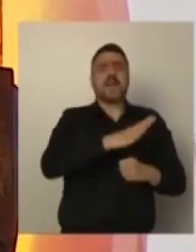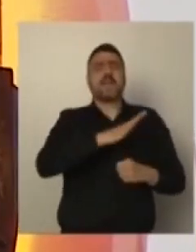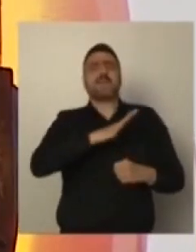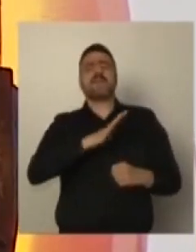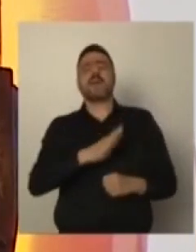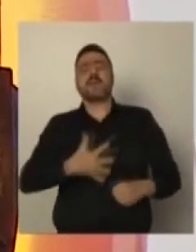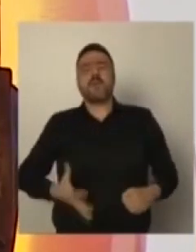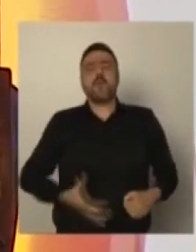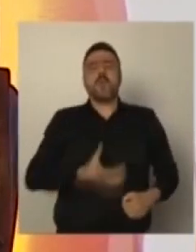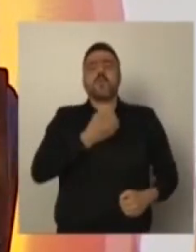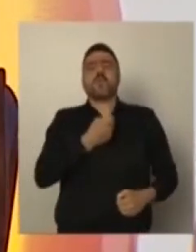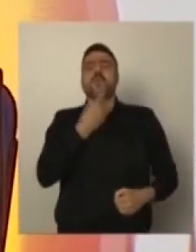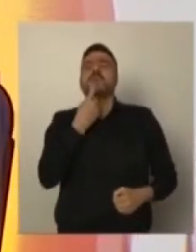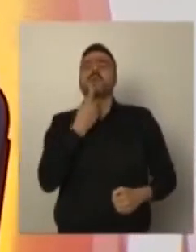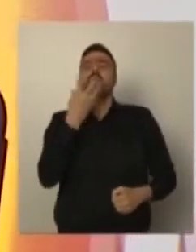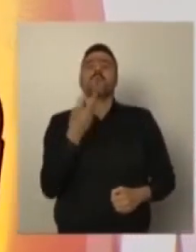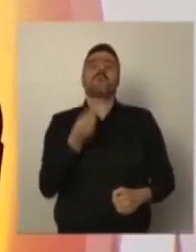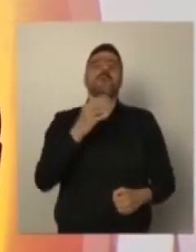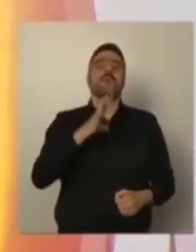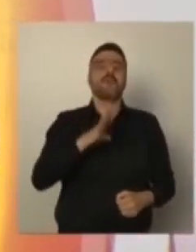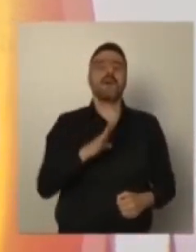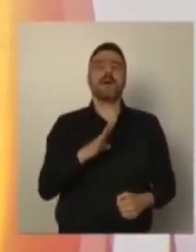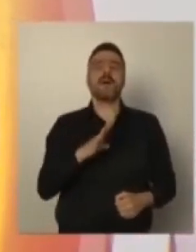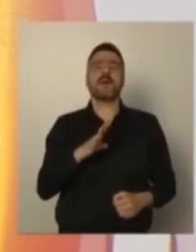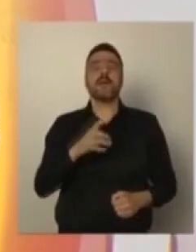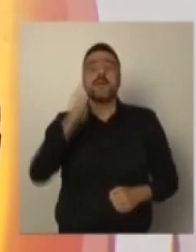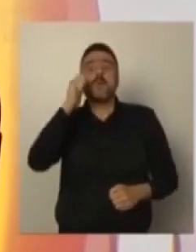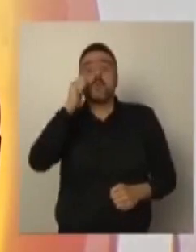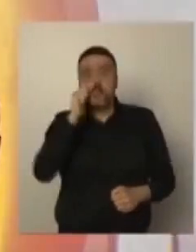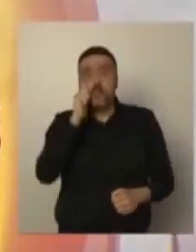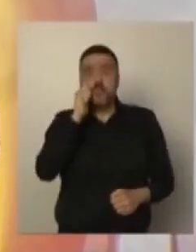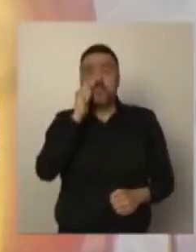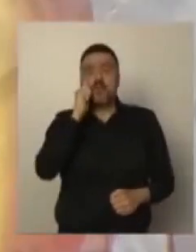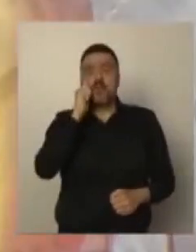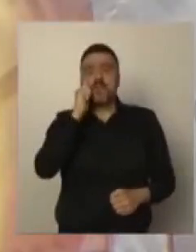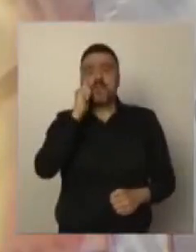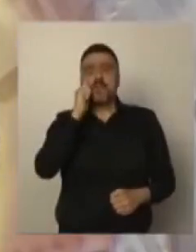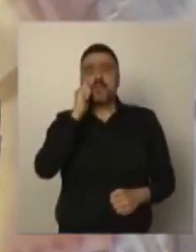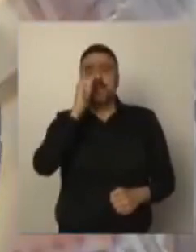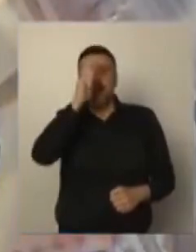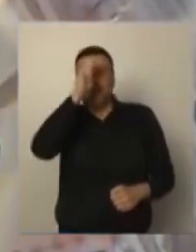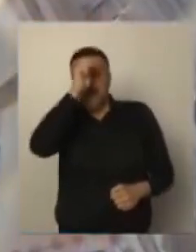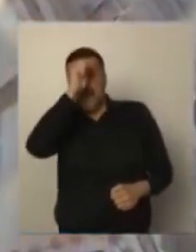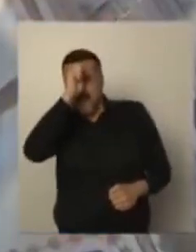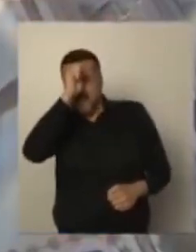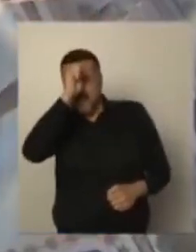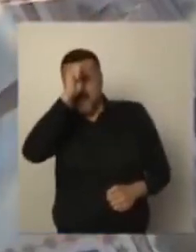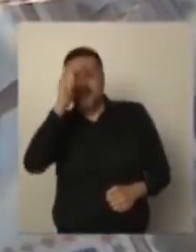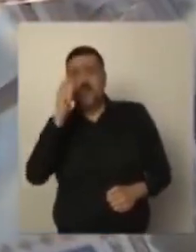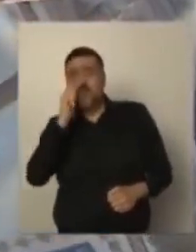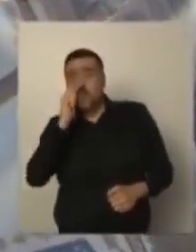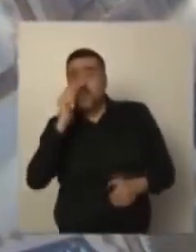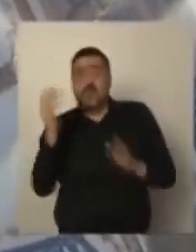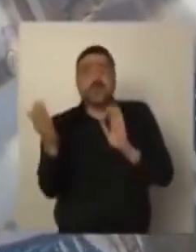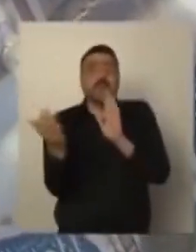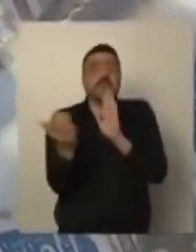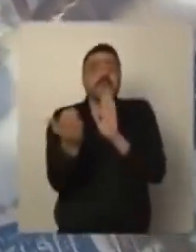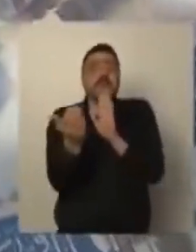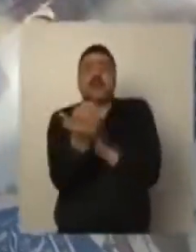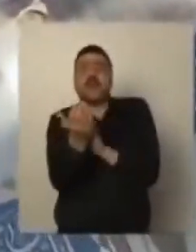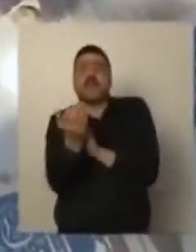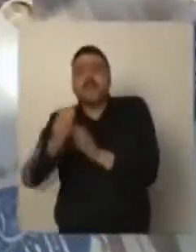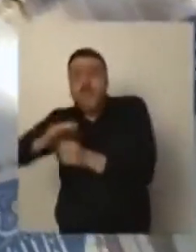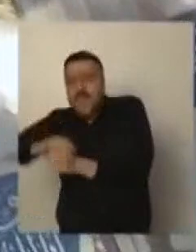yılı. Yani Müslümanları müşriklerin adeta çok zor